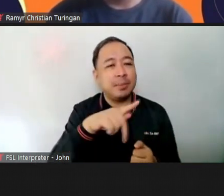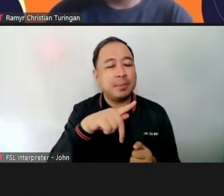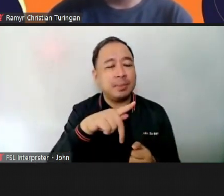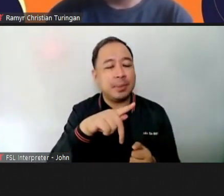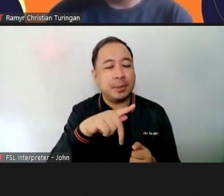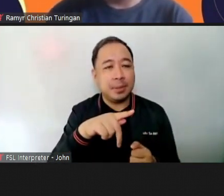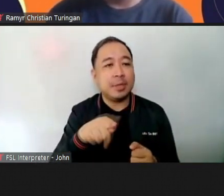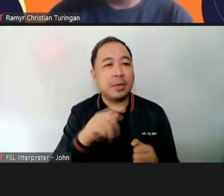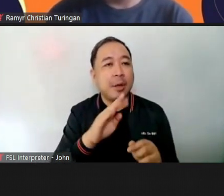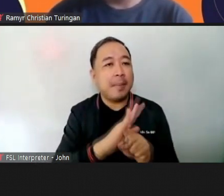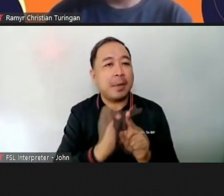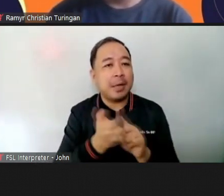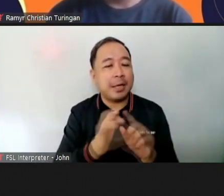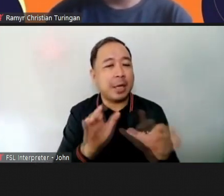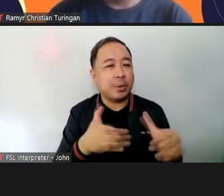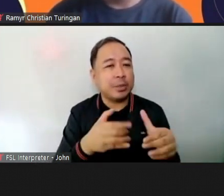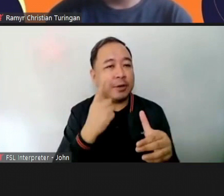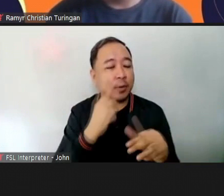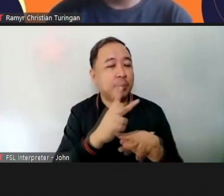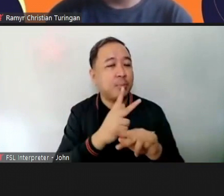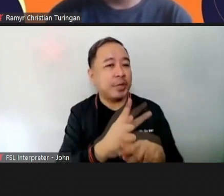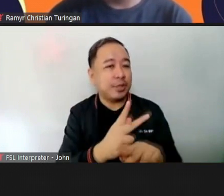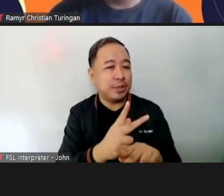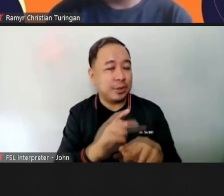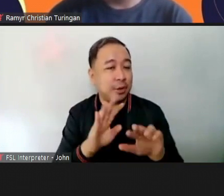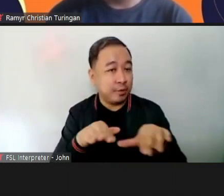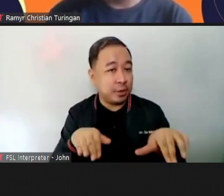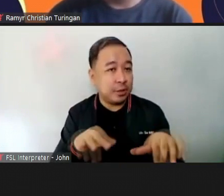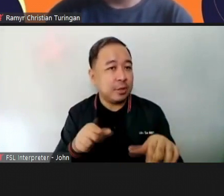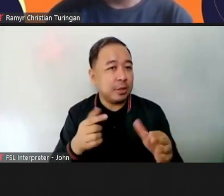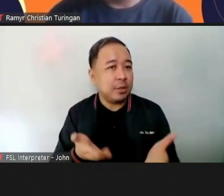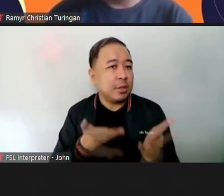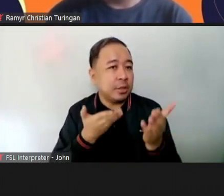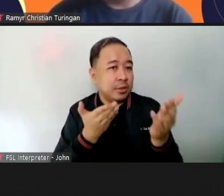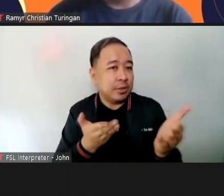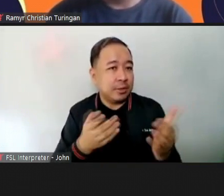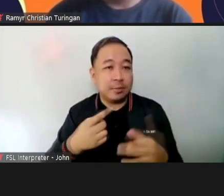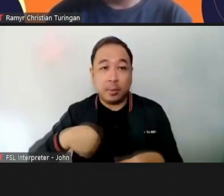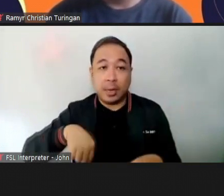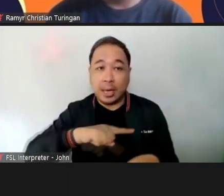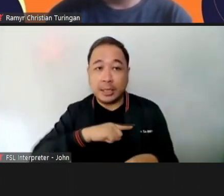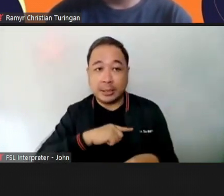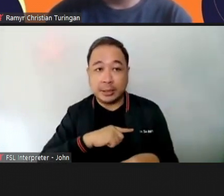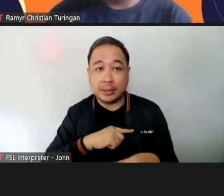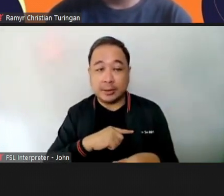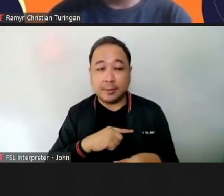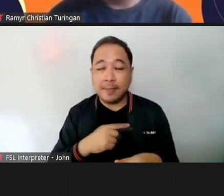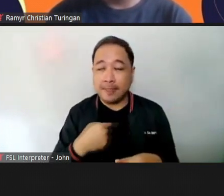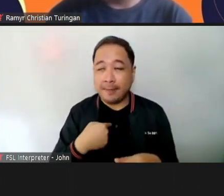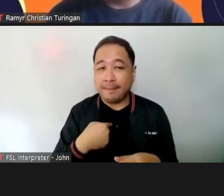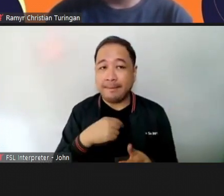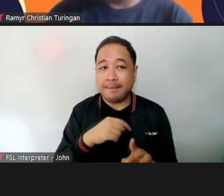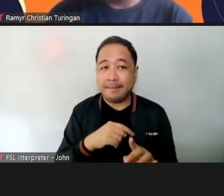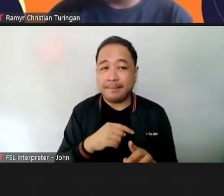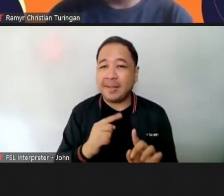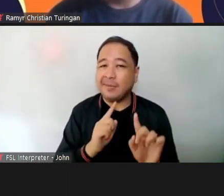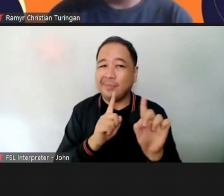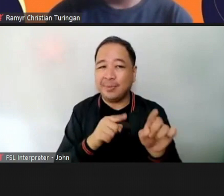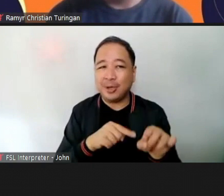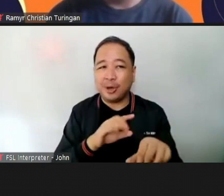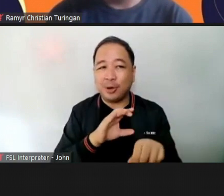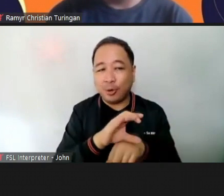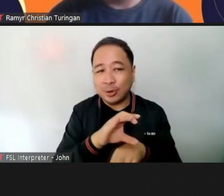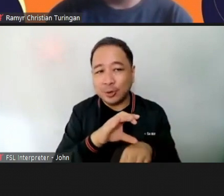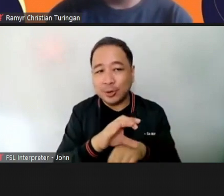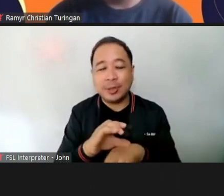of Children. So ito po yung suggestion ko or naming mga bata na napapansin ko na naatanan po sa mga consultations,